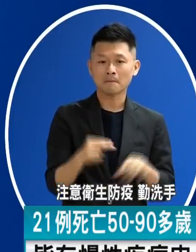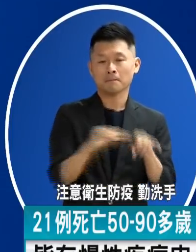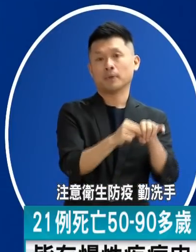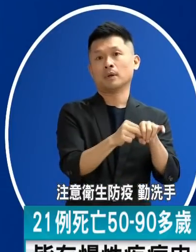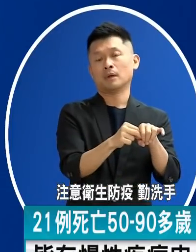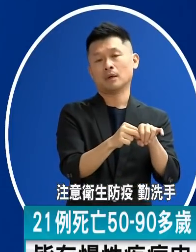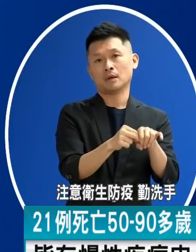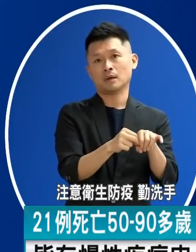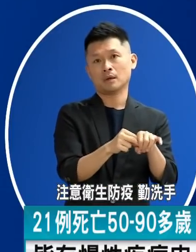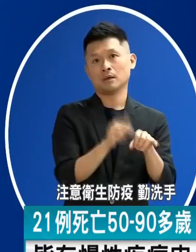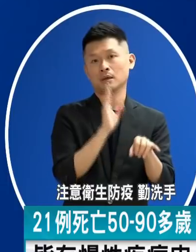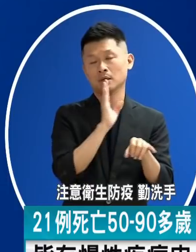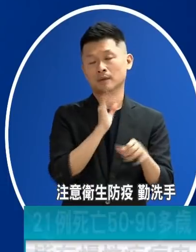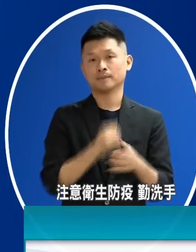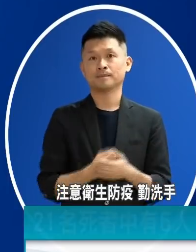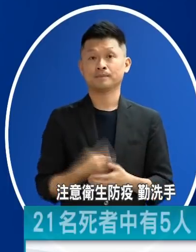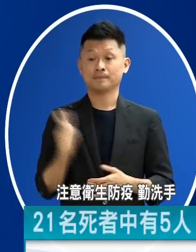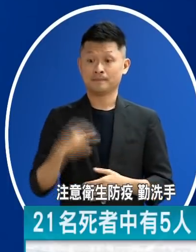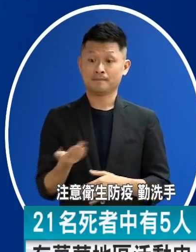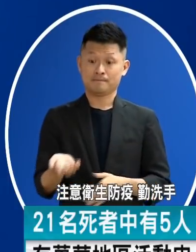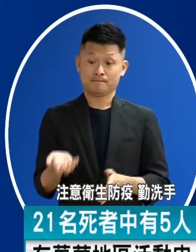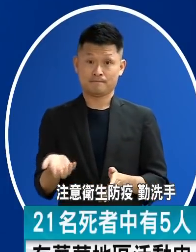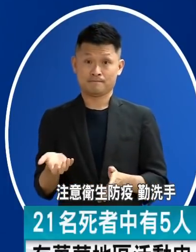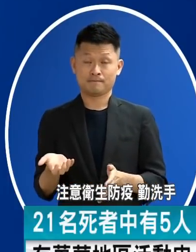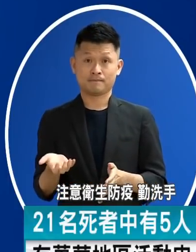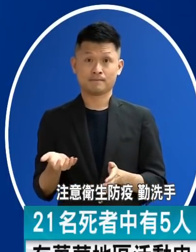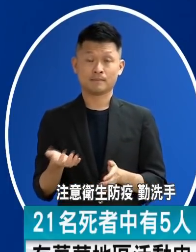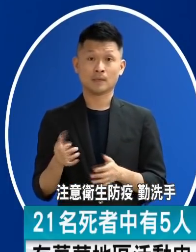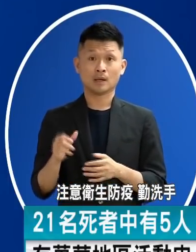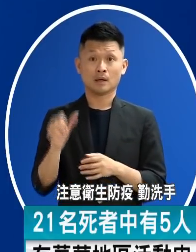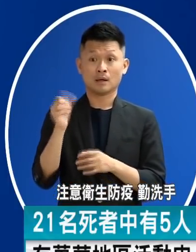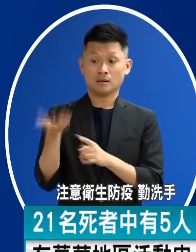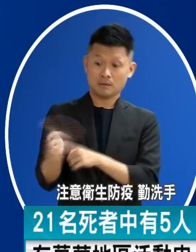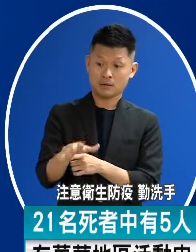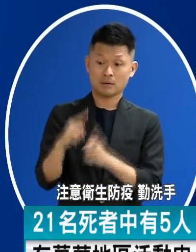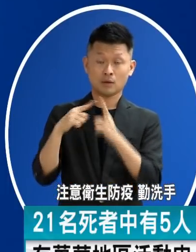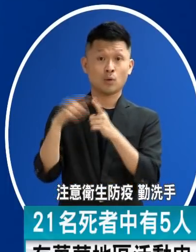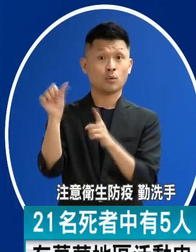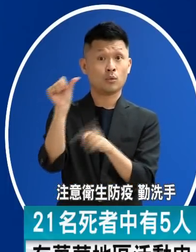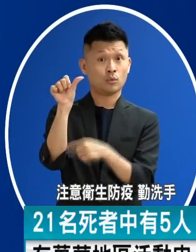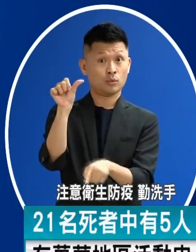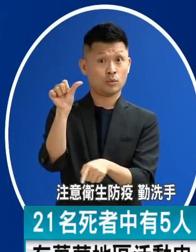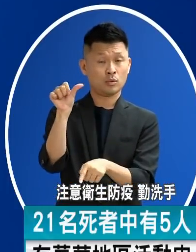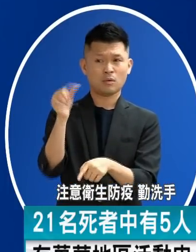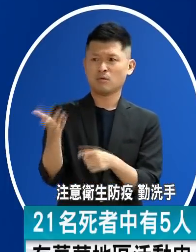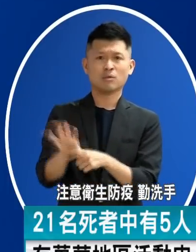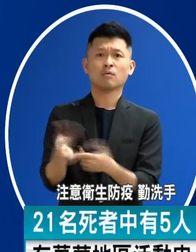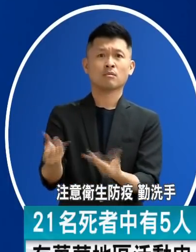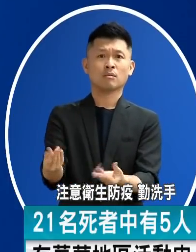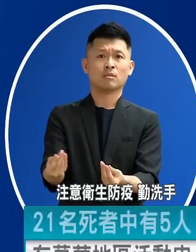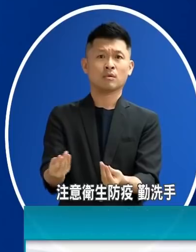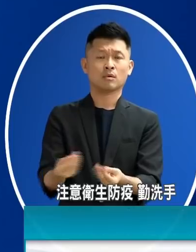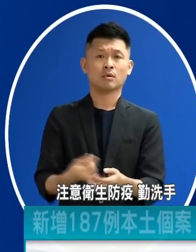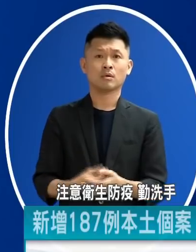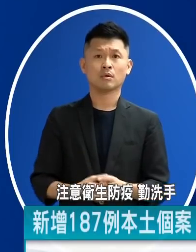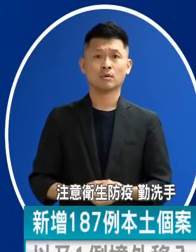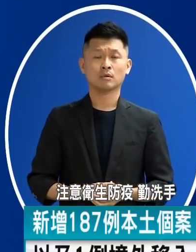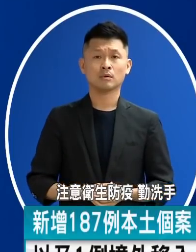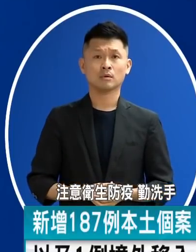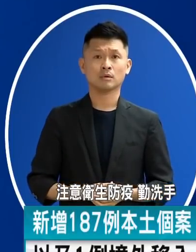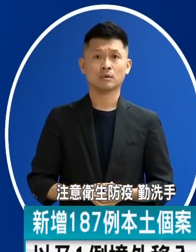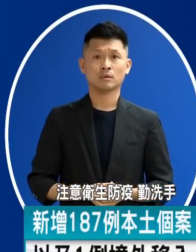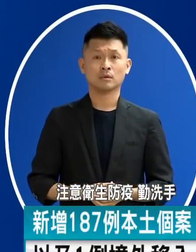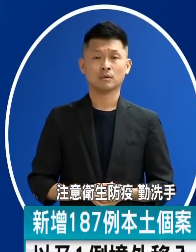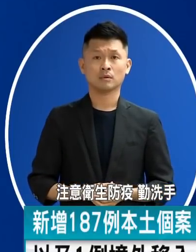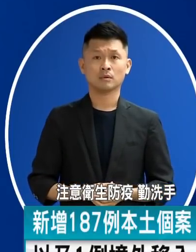那另外我们之前的那五例，事实上也没有任何人有死亡，那跟这